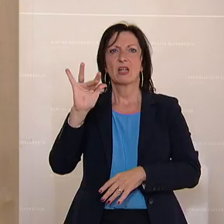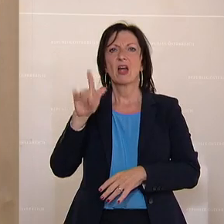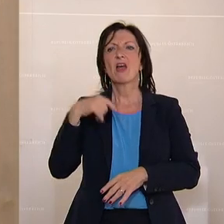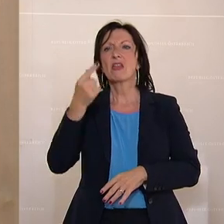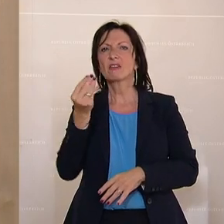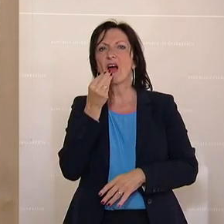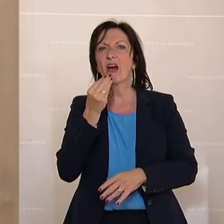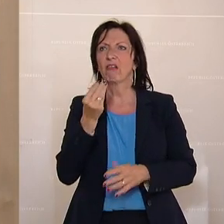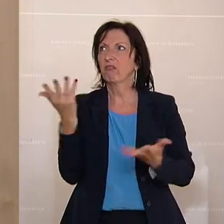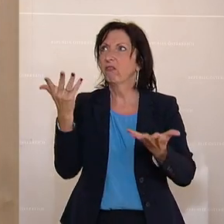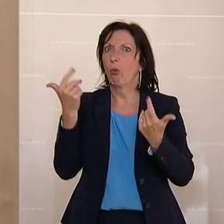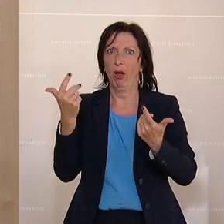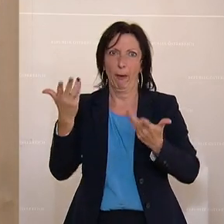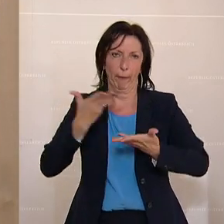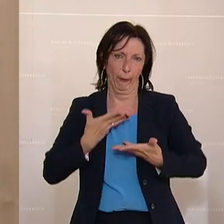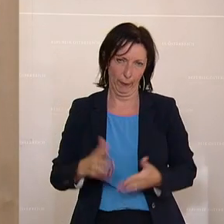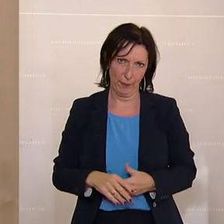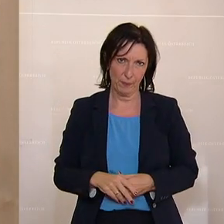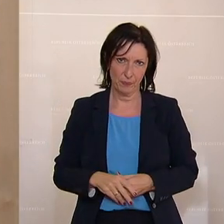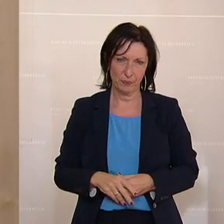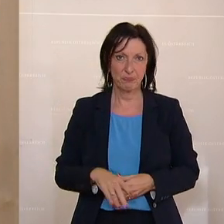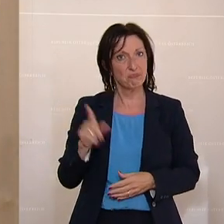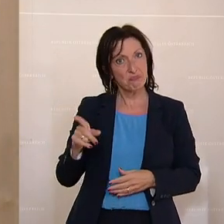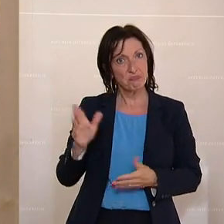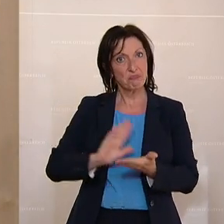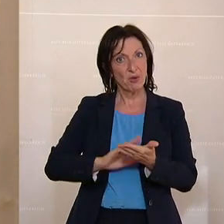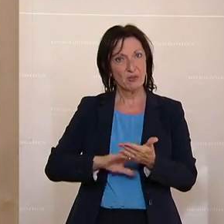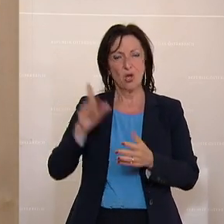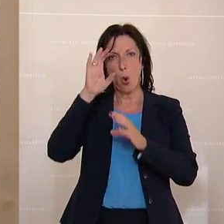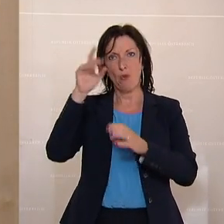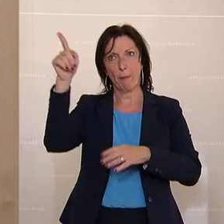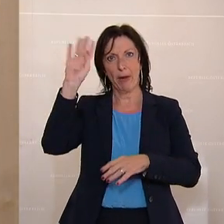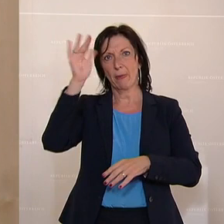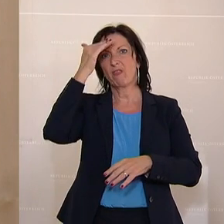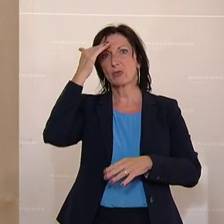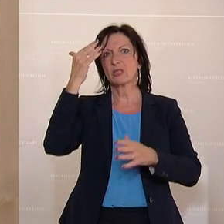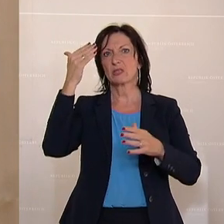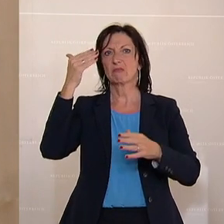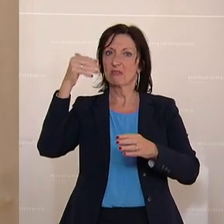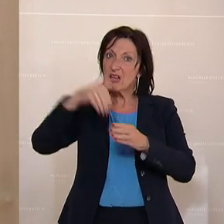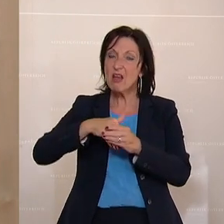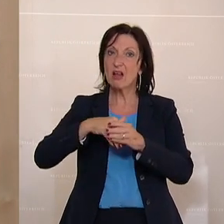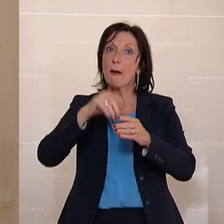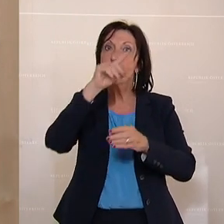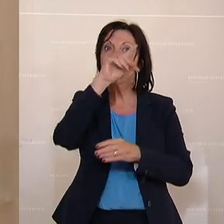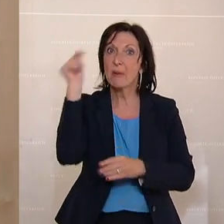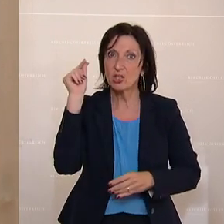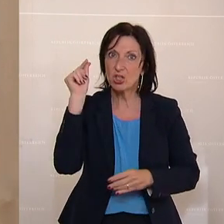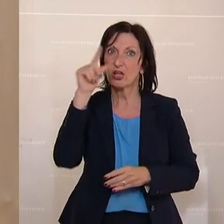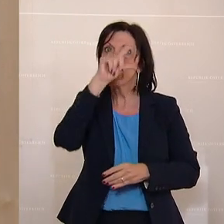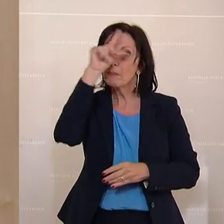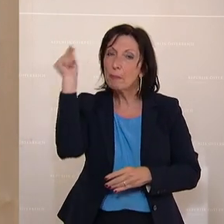kommen soll. Da zeigt sich, dass auch der ÖVP bewusst ist, dass wir über Menschen reden, die sich Hilfe von Seiten der